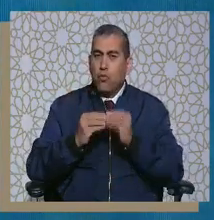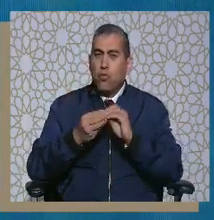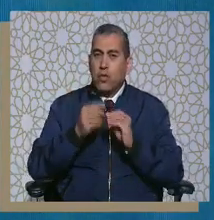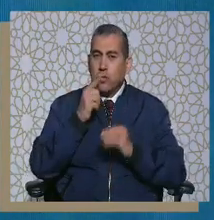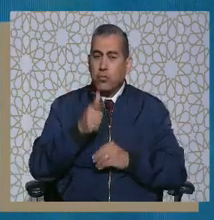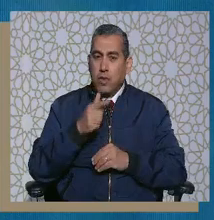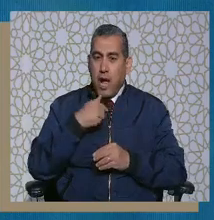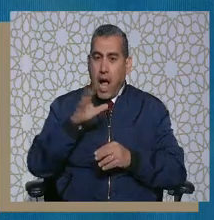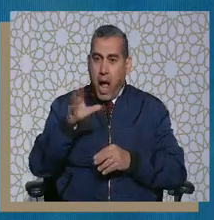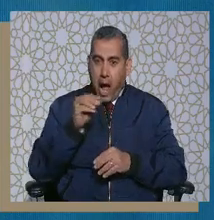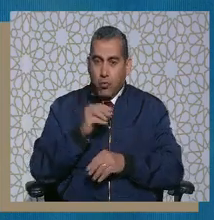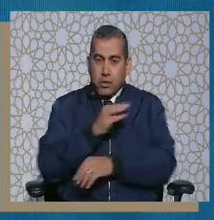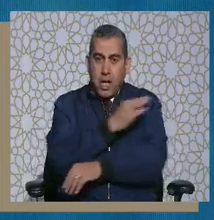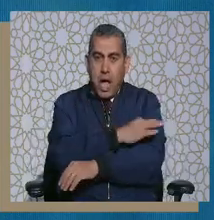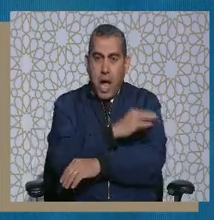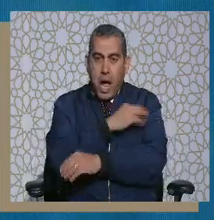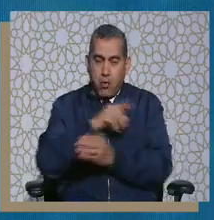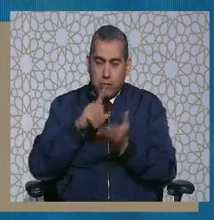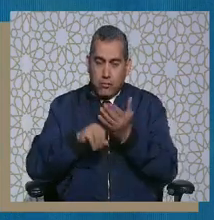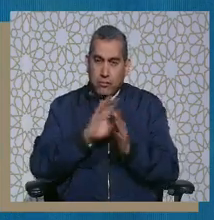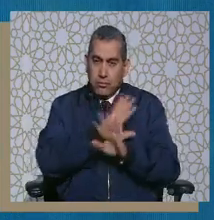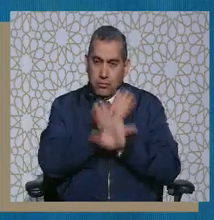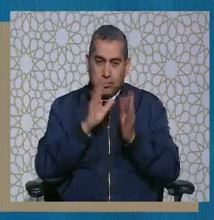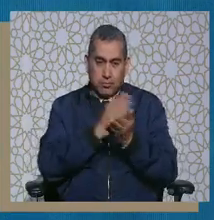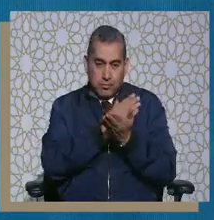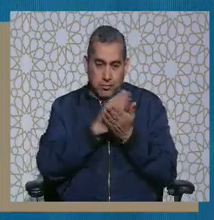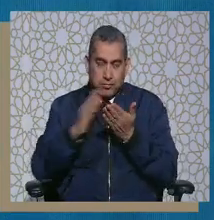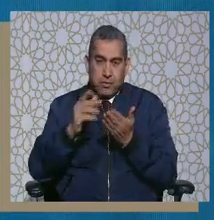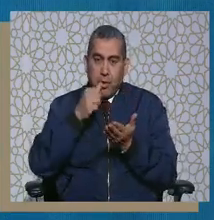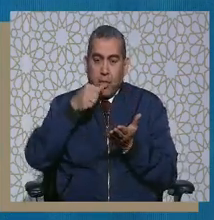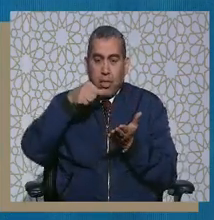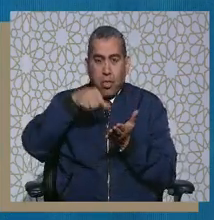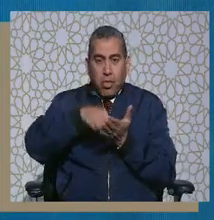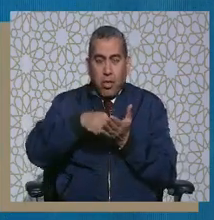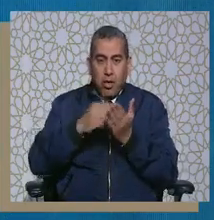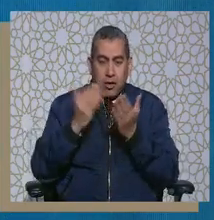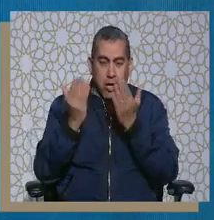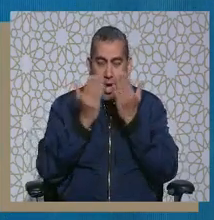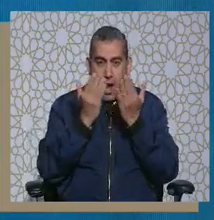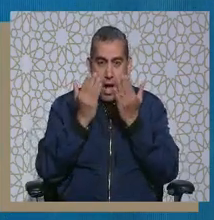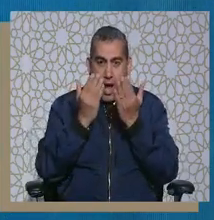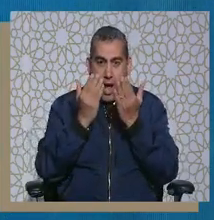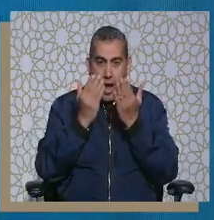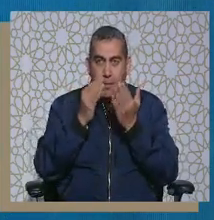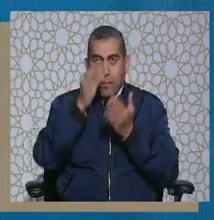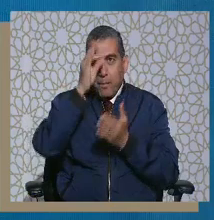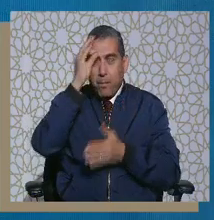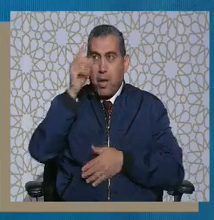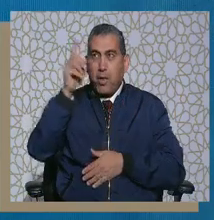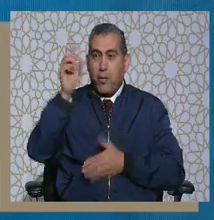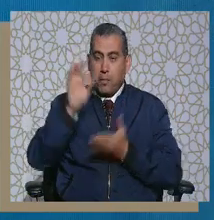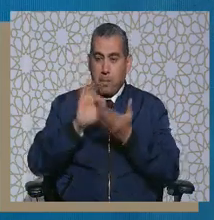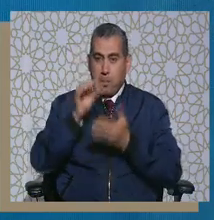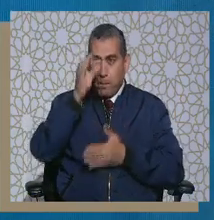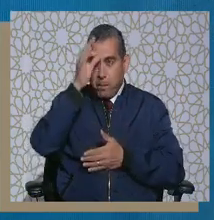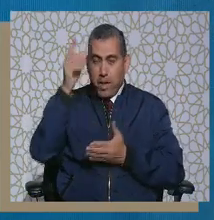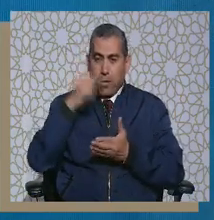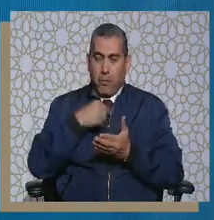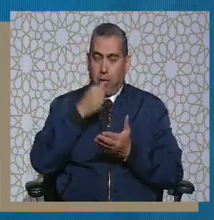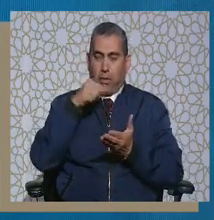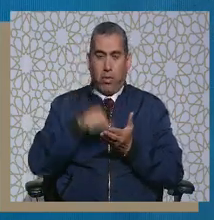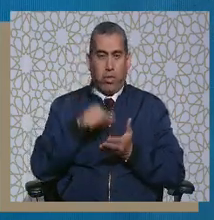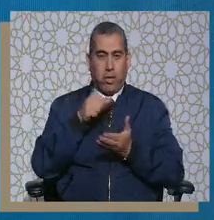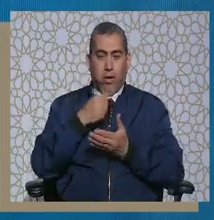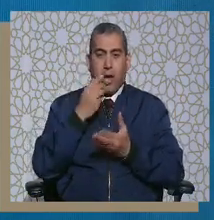نحاول بقدر الامكان نتخلص من اميه قراءه الاقدار لان في اوقات